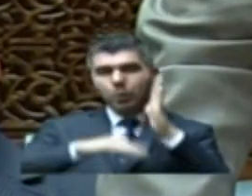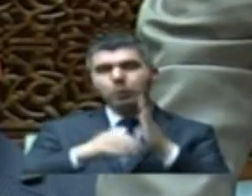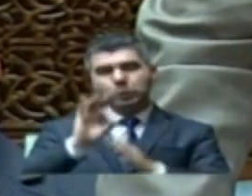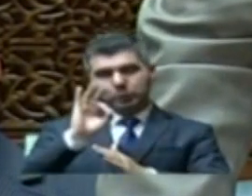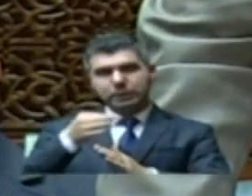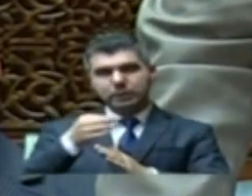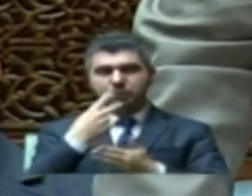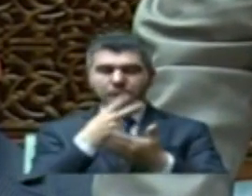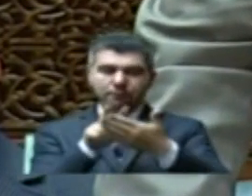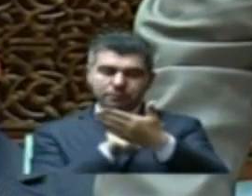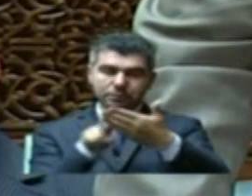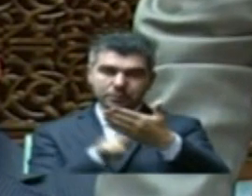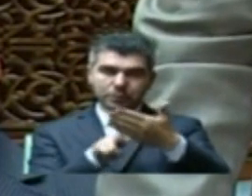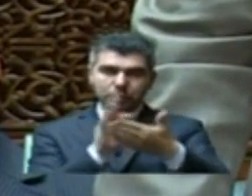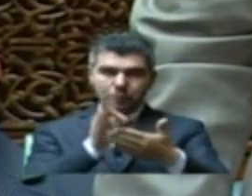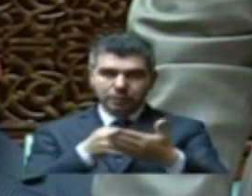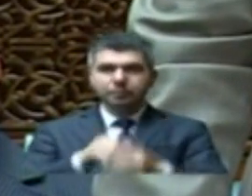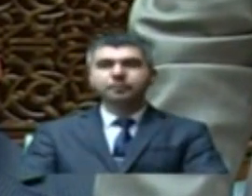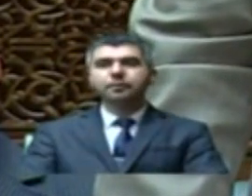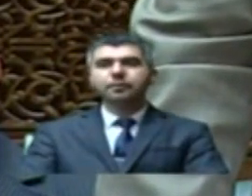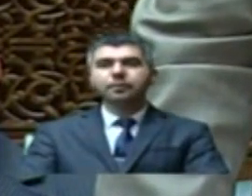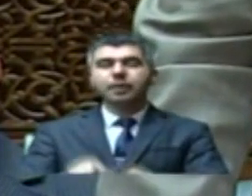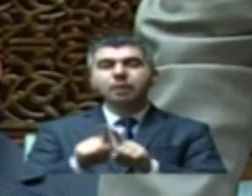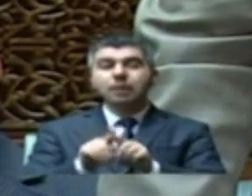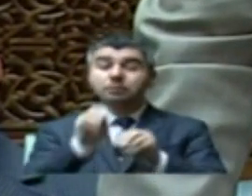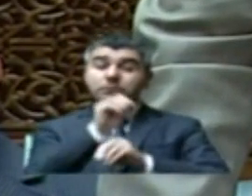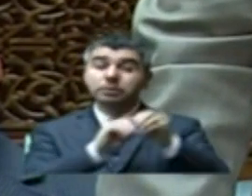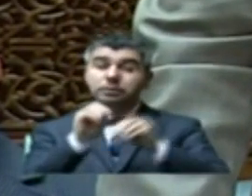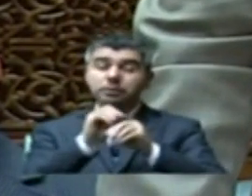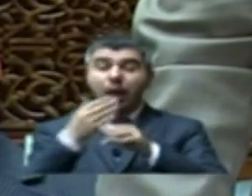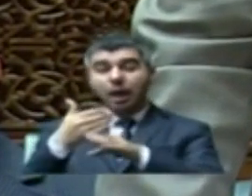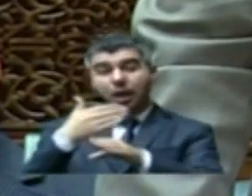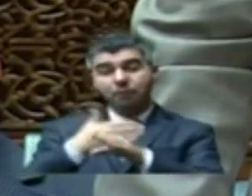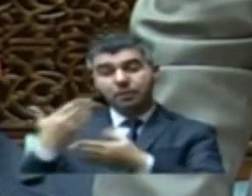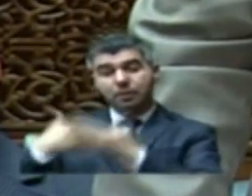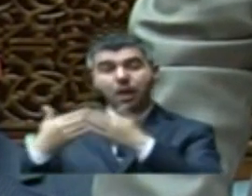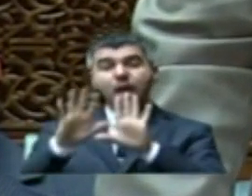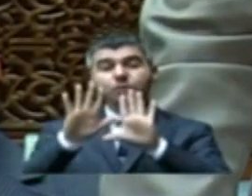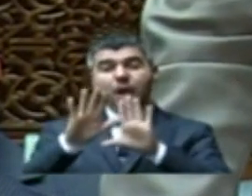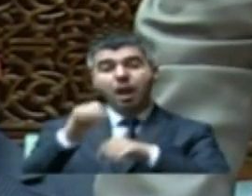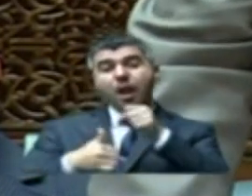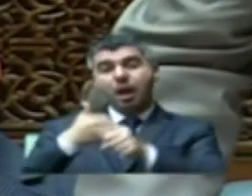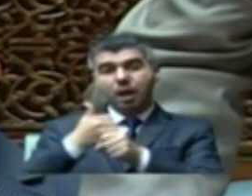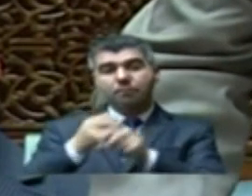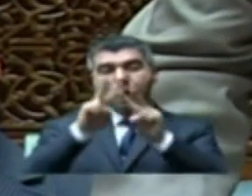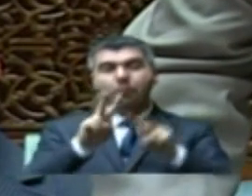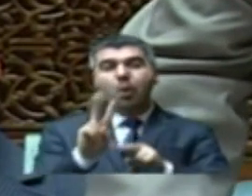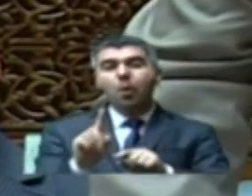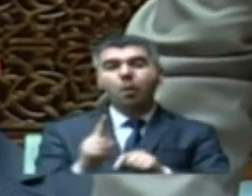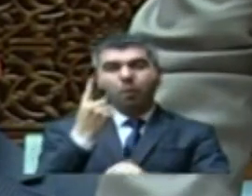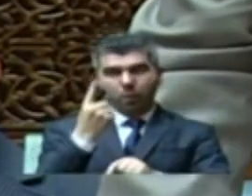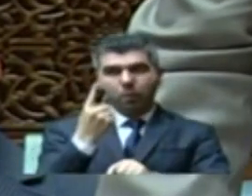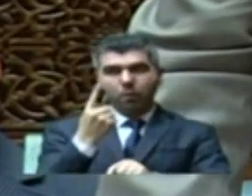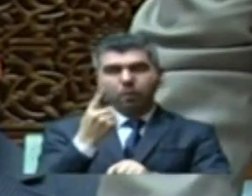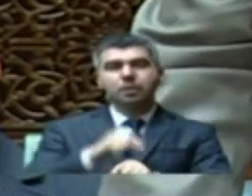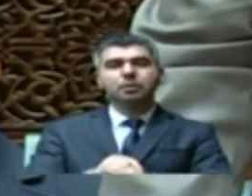وغني، والمفروض بعد أن كان قد أنجز قبله وقبل 10 سنوات بحث أول حسب ما يقول، هو